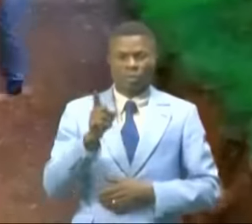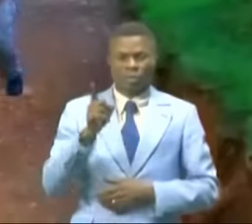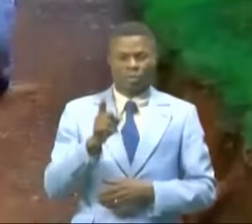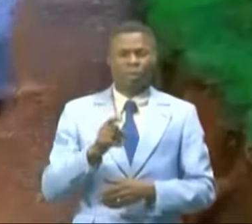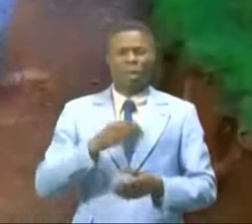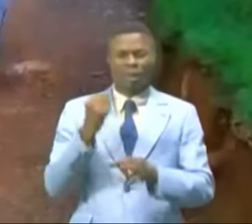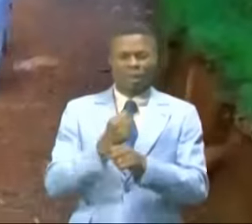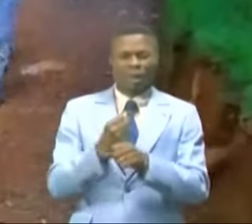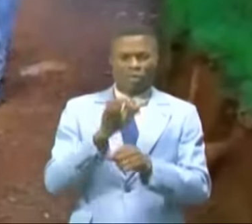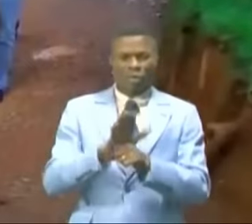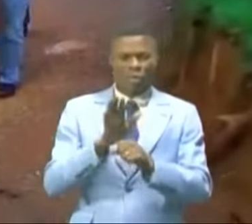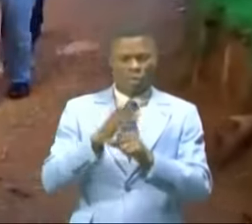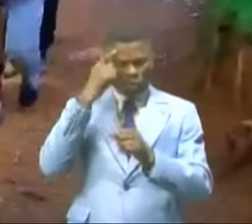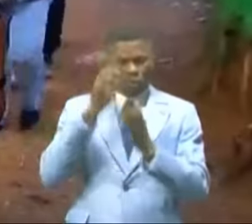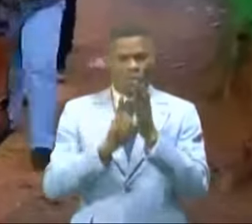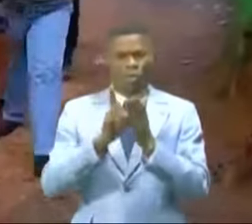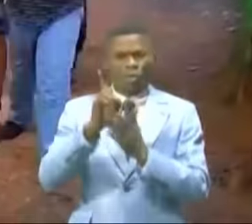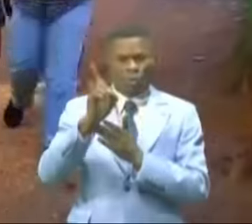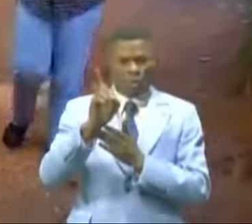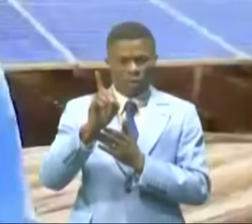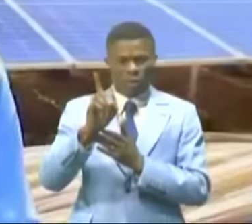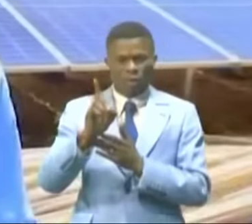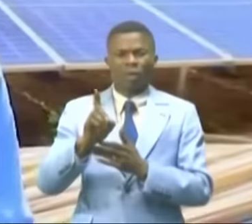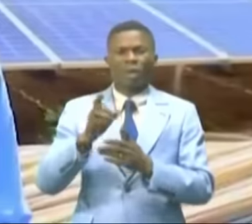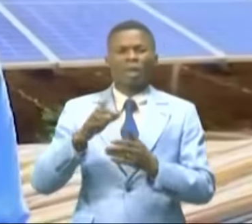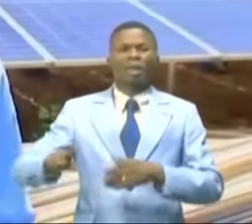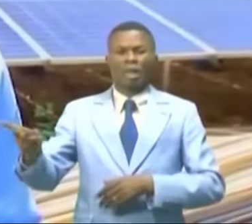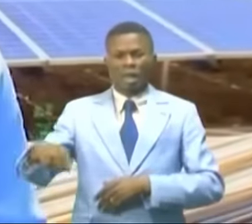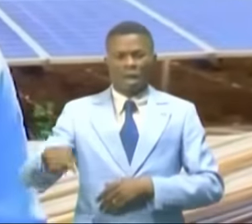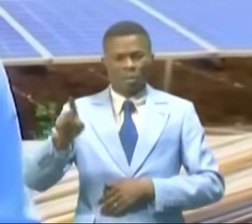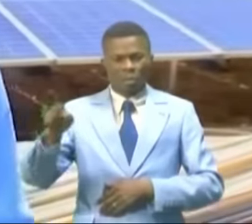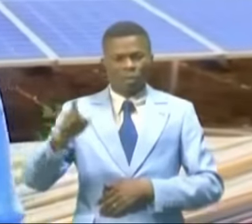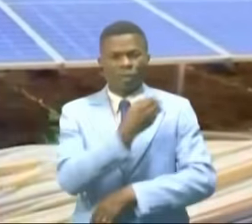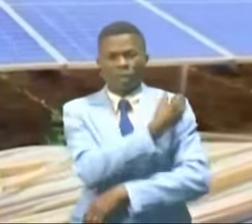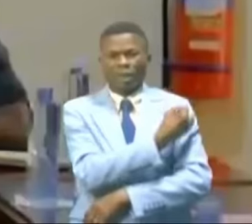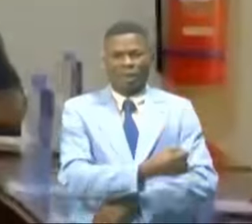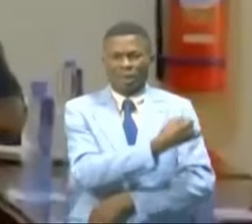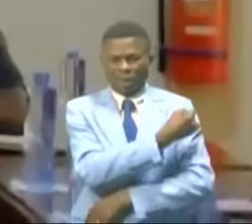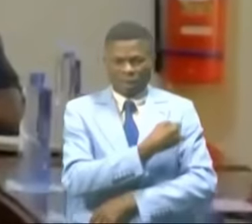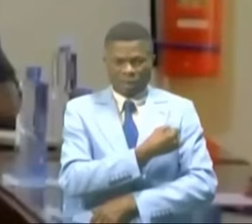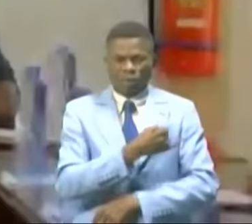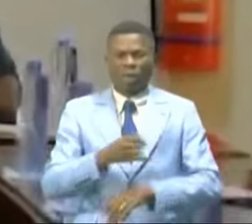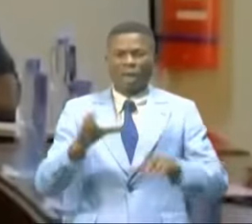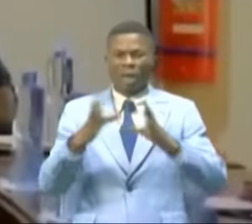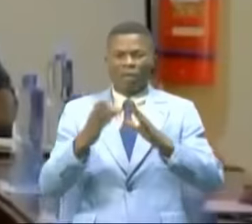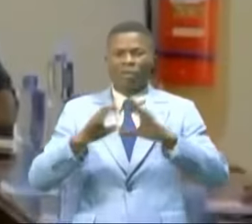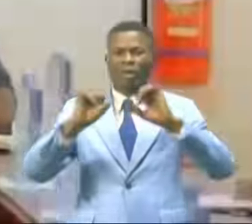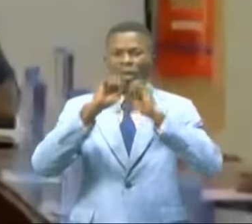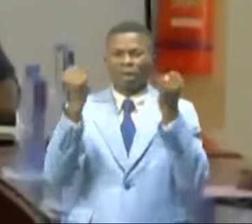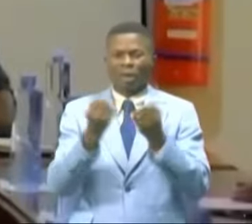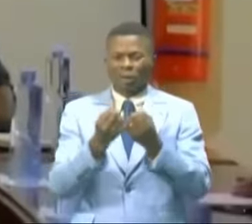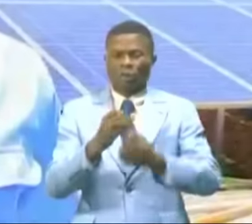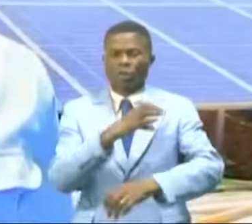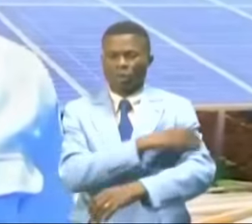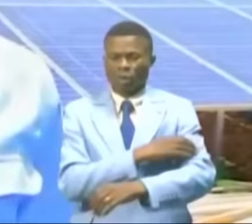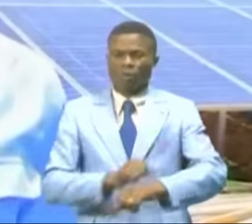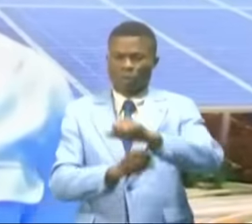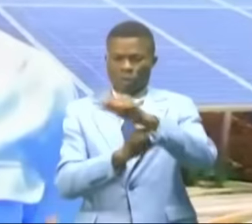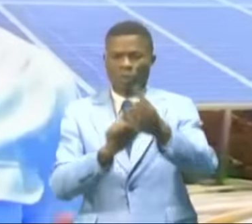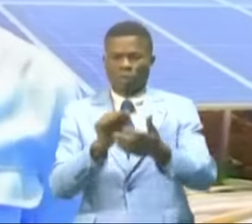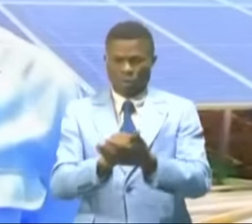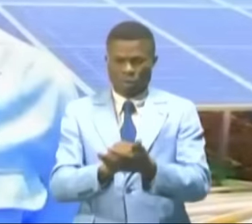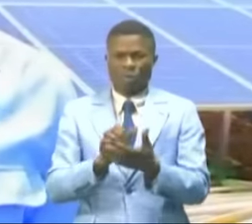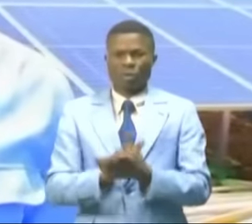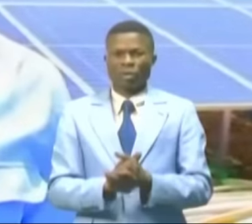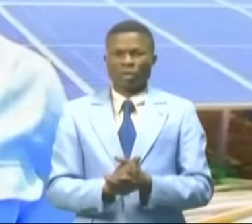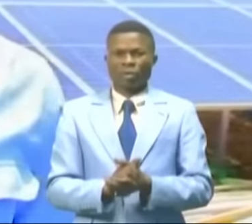développement enregistré à cette période de l'état de siège enchante la société civile qui félicite les autorités de la province. Mombasa